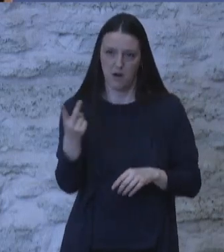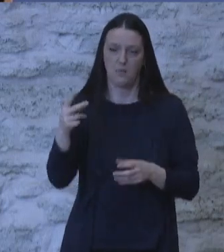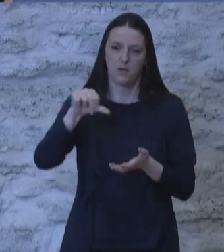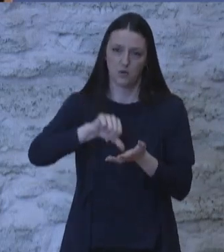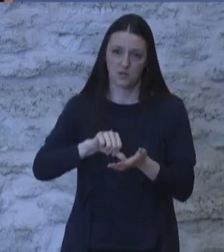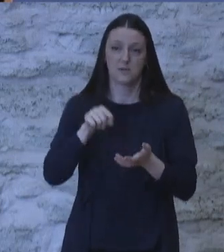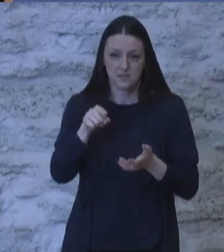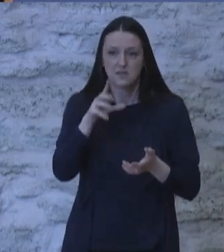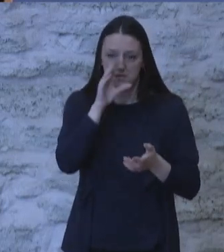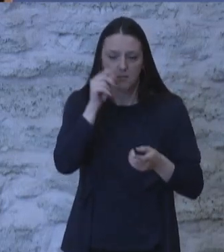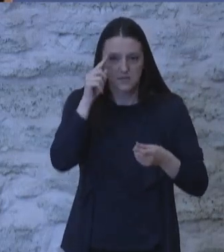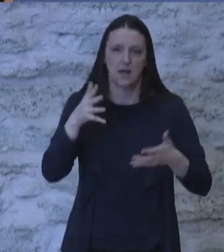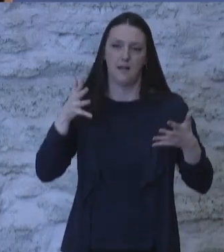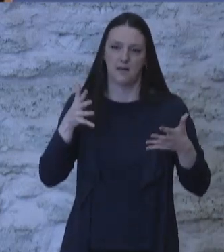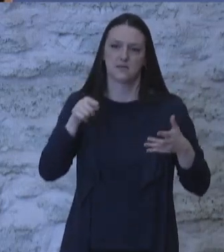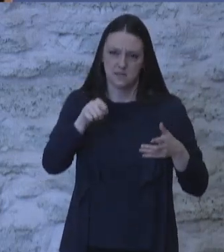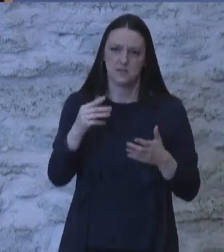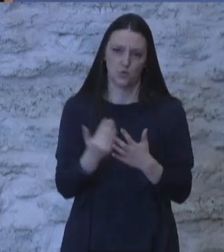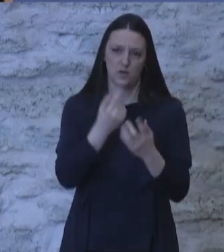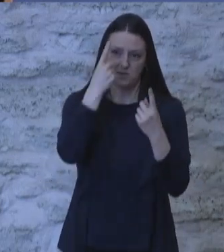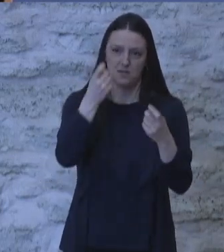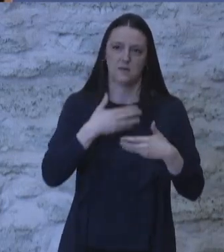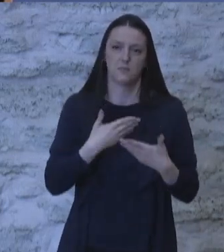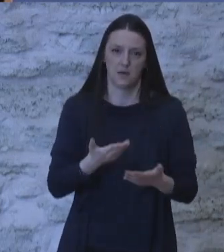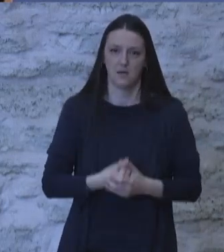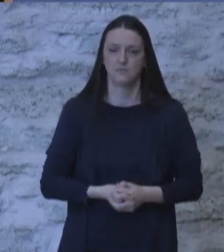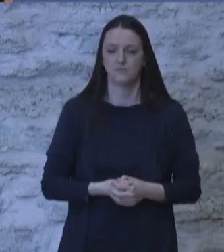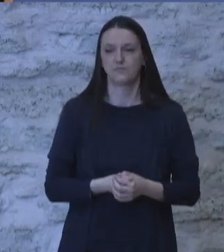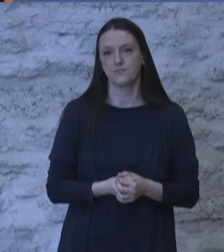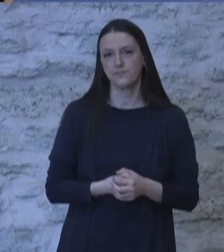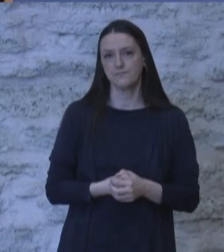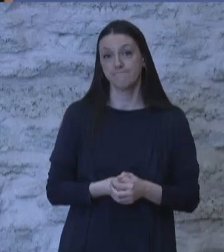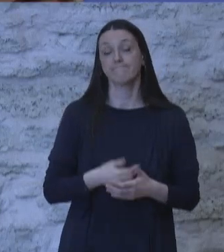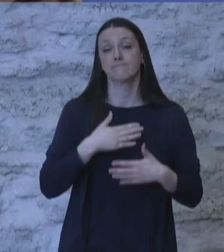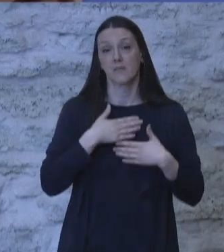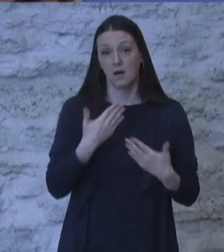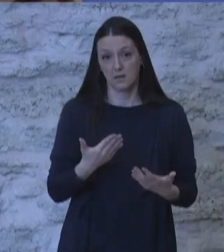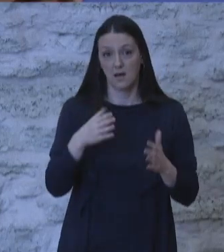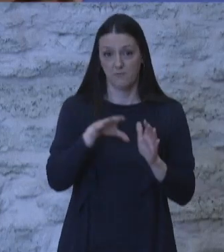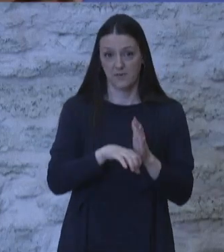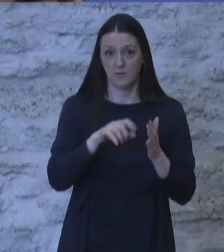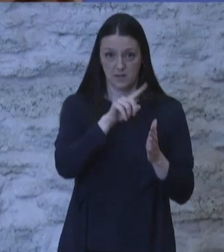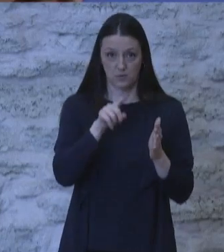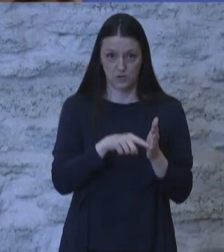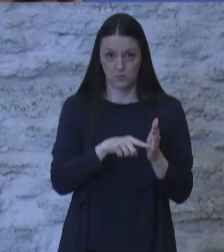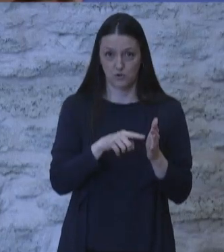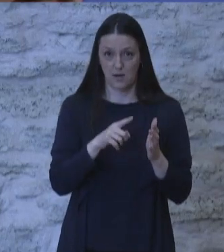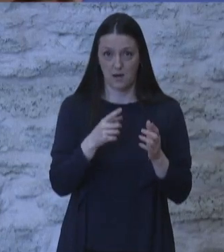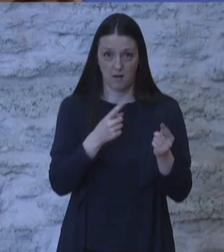saada selgeks. Aitäh teile. Ja siis me anname ka sellest uuesti teada. Aitäh teile. Aitäh. Lõpetan selle küsimuse käsitlemise.